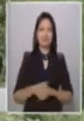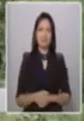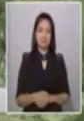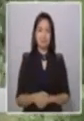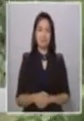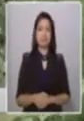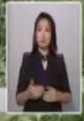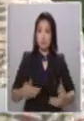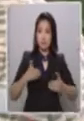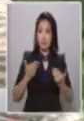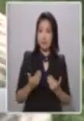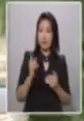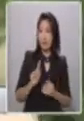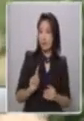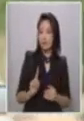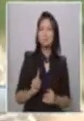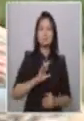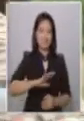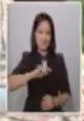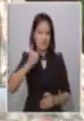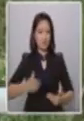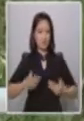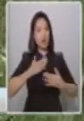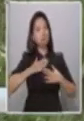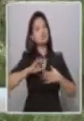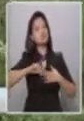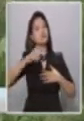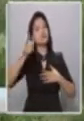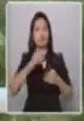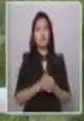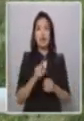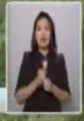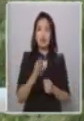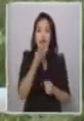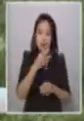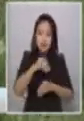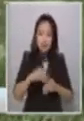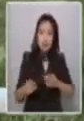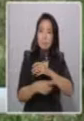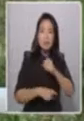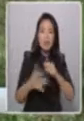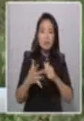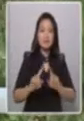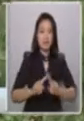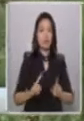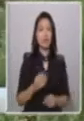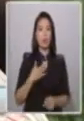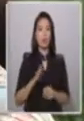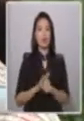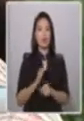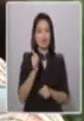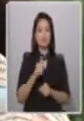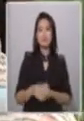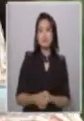ชีวิตตอนนี้เป็นยังไงบ้างคะ ก็ดีขึ้นดีขึ้นเยอะเลย แม้ว่าจะไม่ได้ทำนาปีนี้ก็ยังไหวใช่ไหม ใช่ปีก็คือตอนนี้ก็คือเ